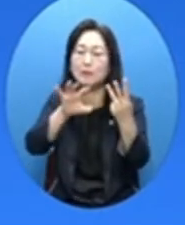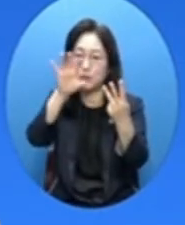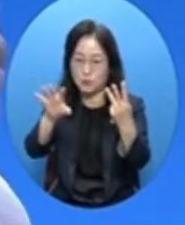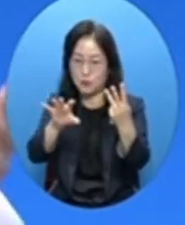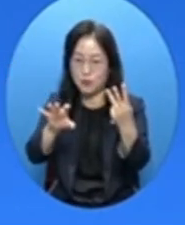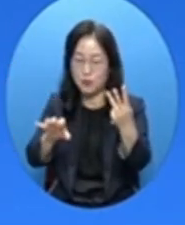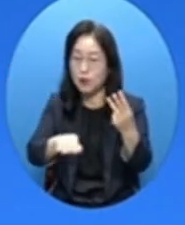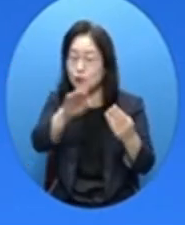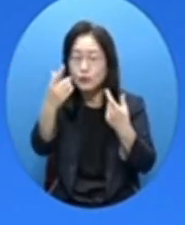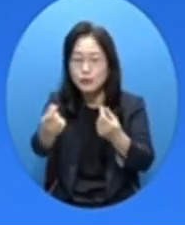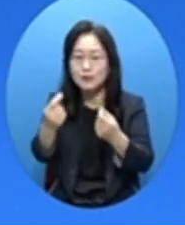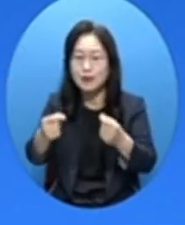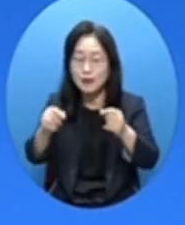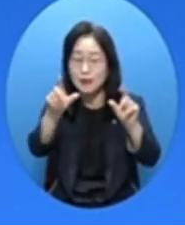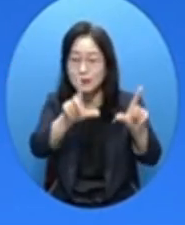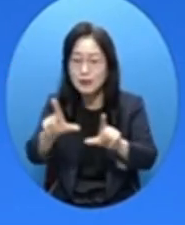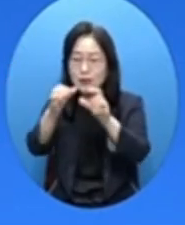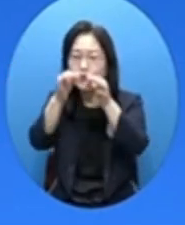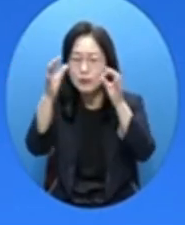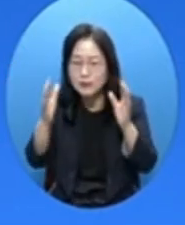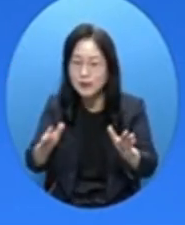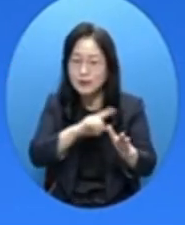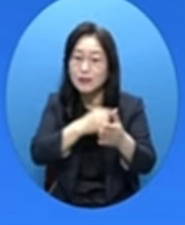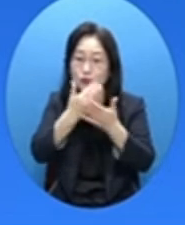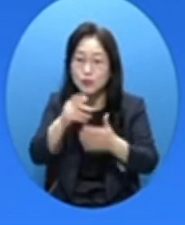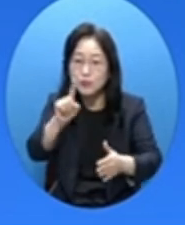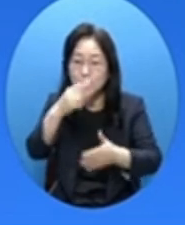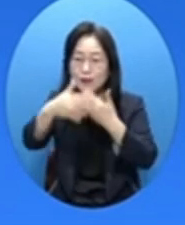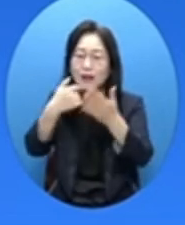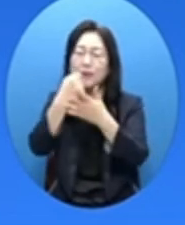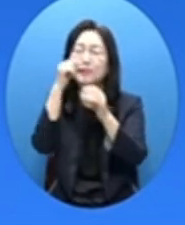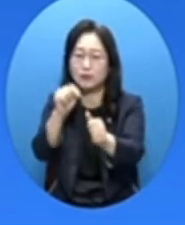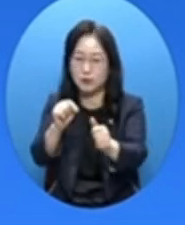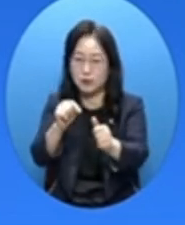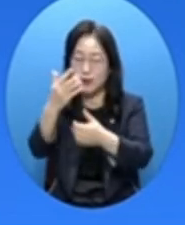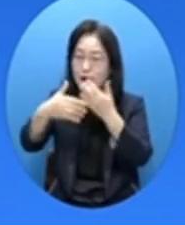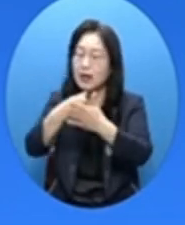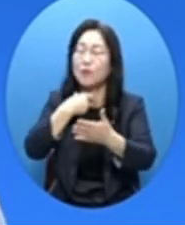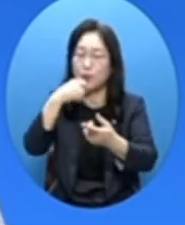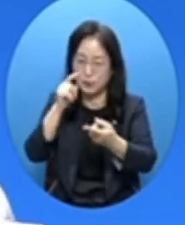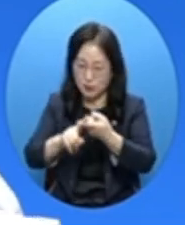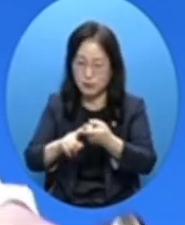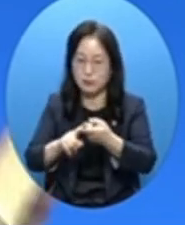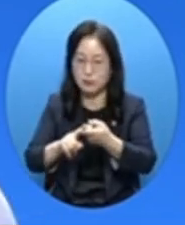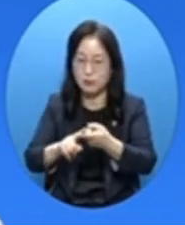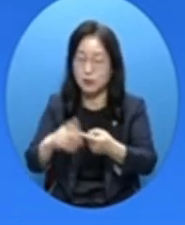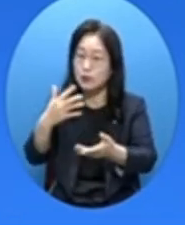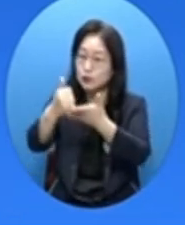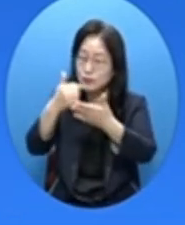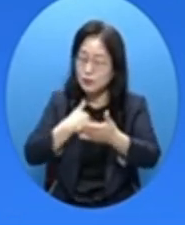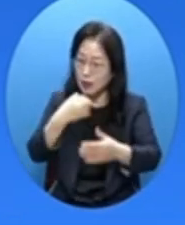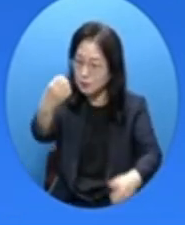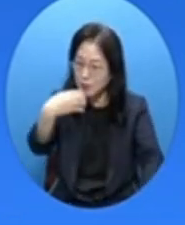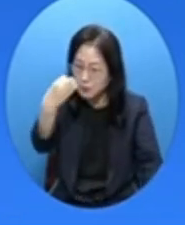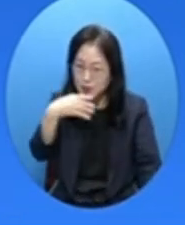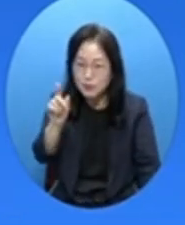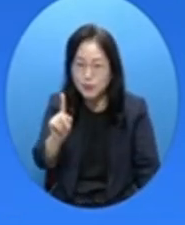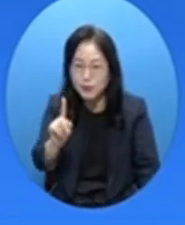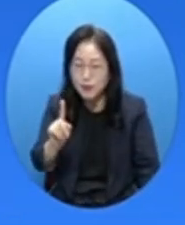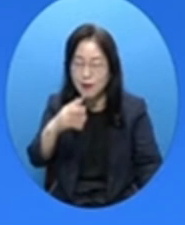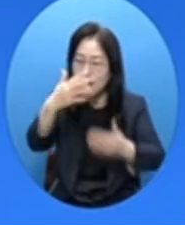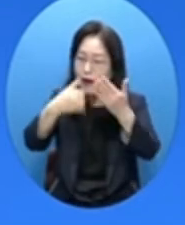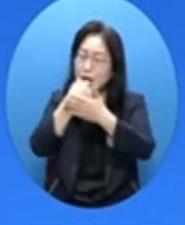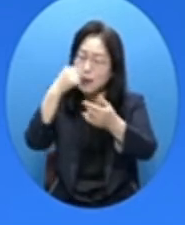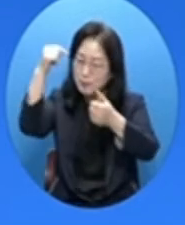우리가이 세 사람도 제일 중요한 것이 하나님의 명령입니다 하나님의 뜻입니다 주님에게 뭐라 말씀하시는가이